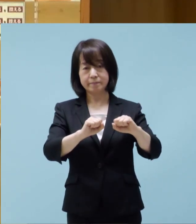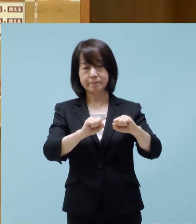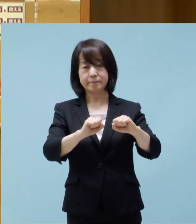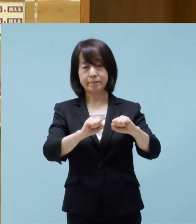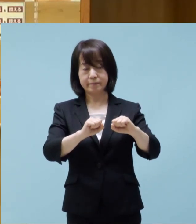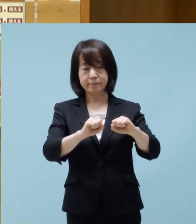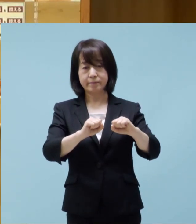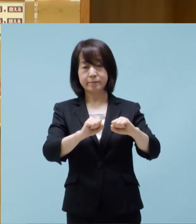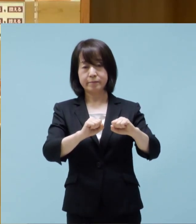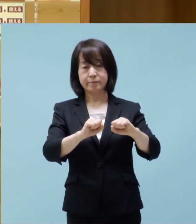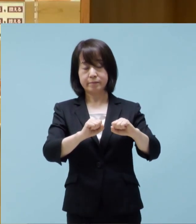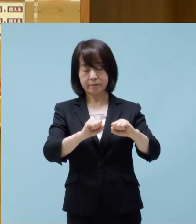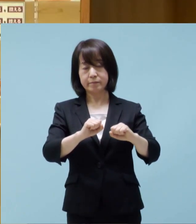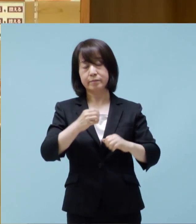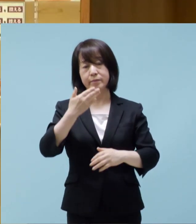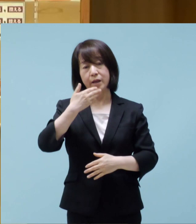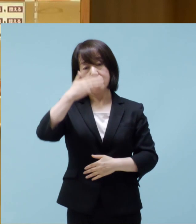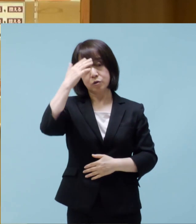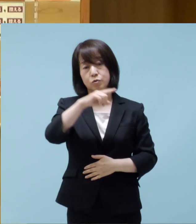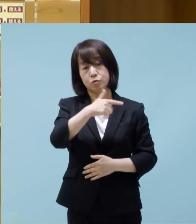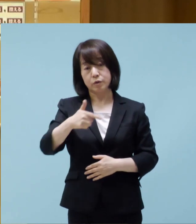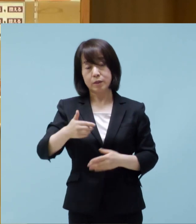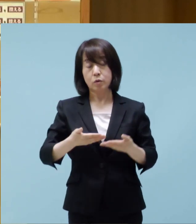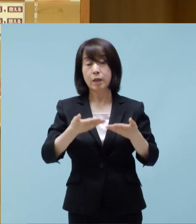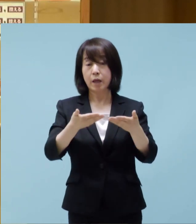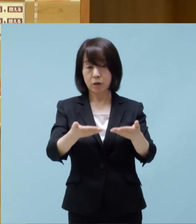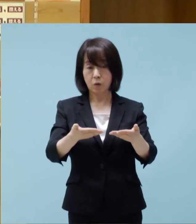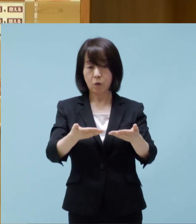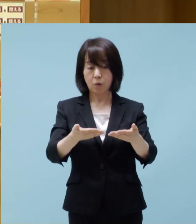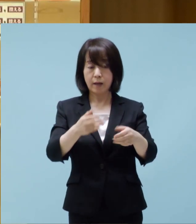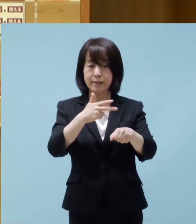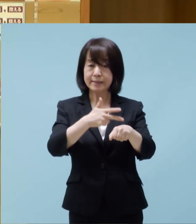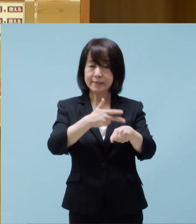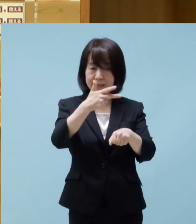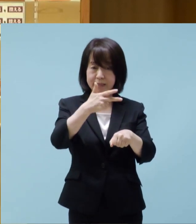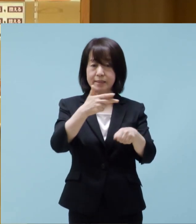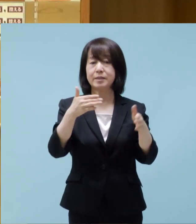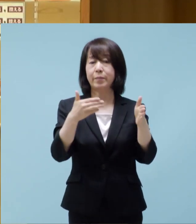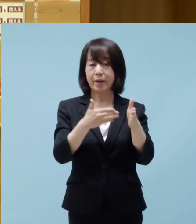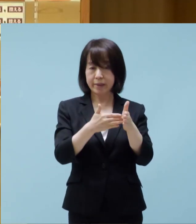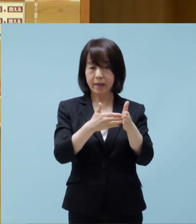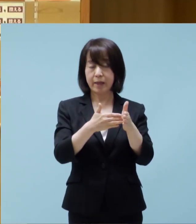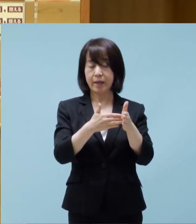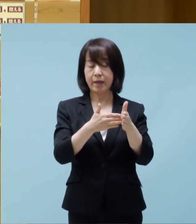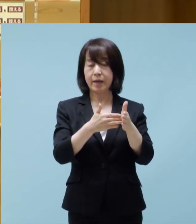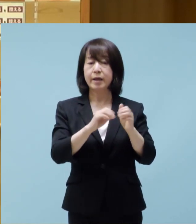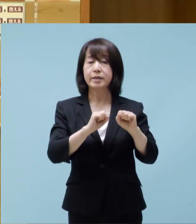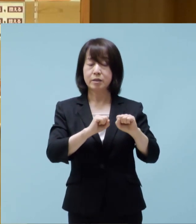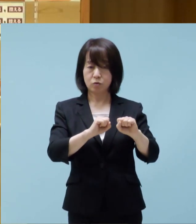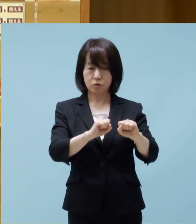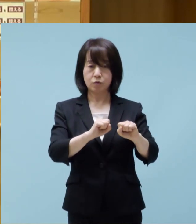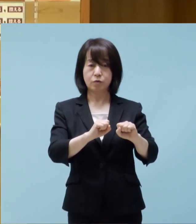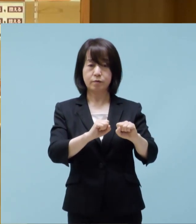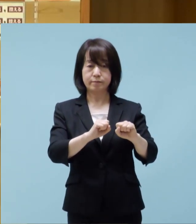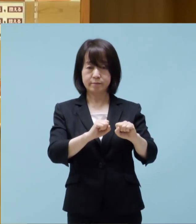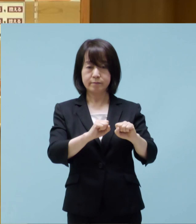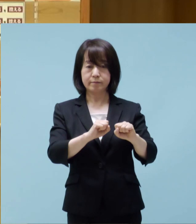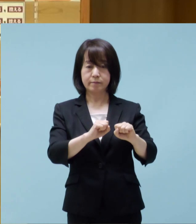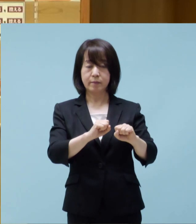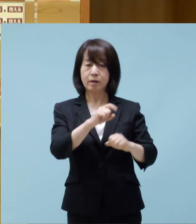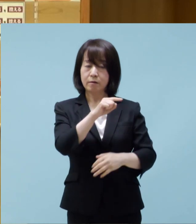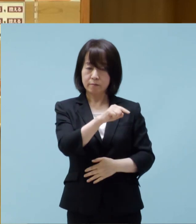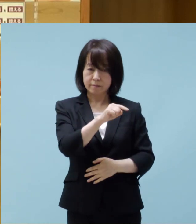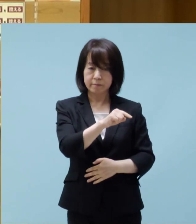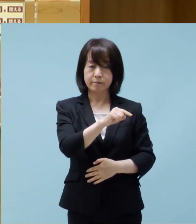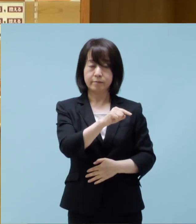酒類提供を7時まで、とすることが、札幌市としてもですね、